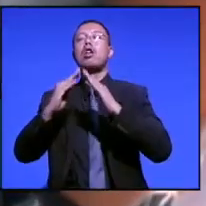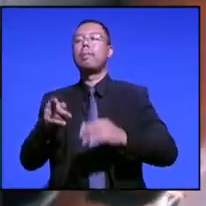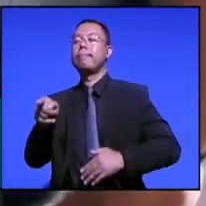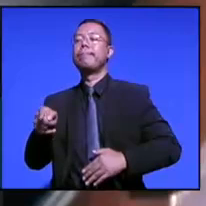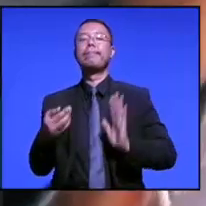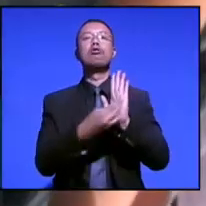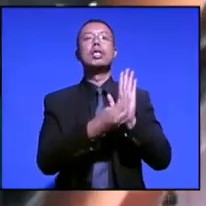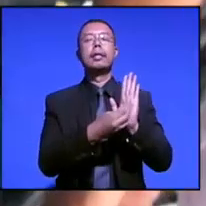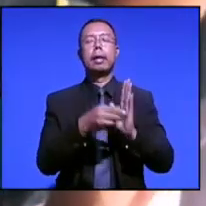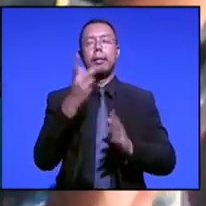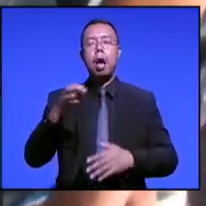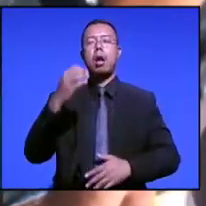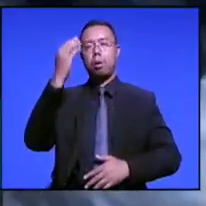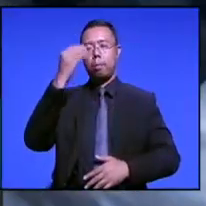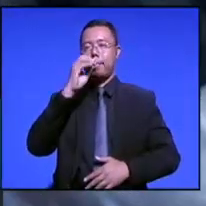tempatnya beraksi.